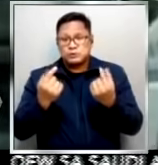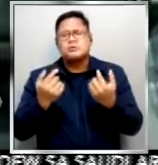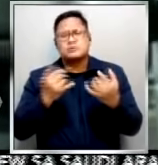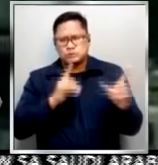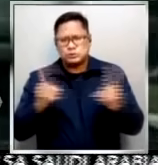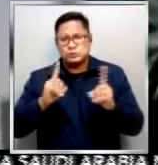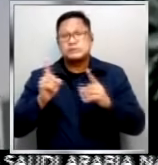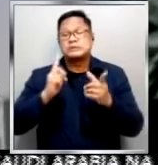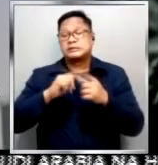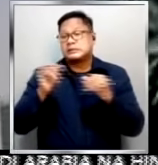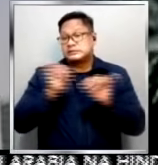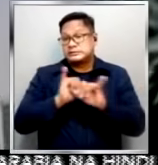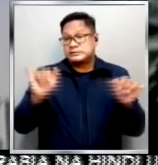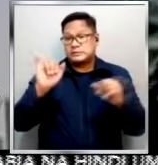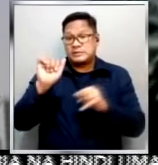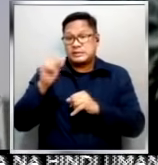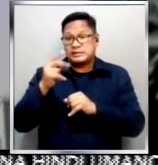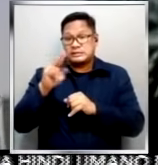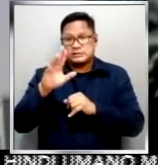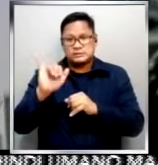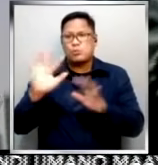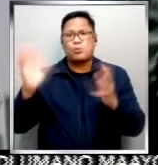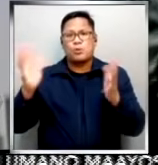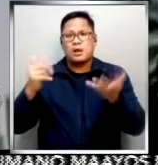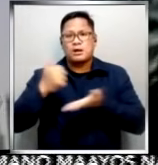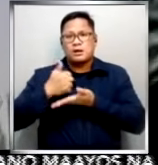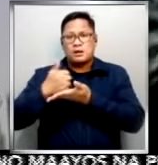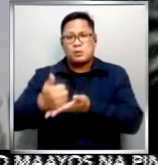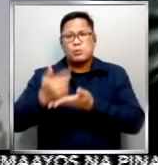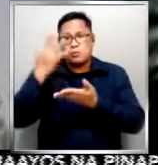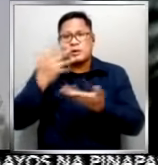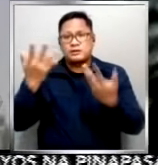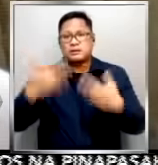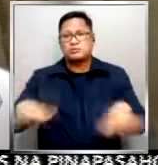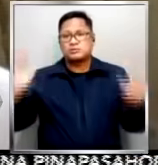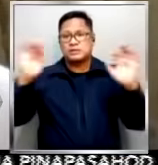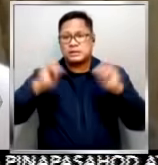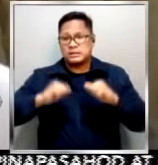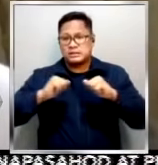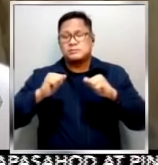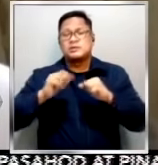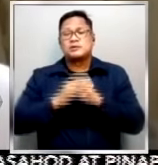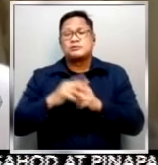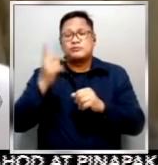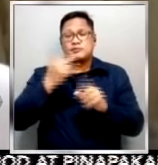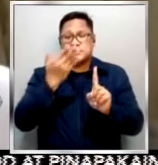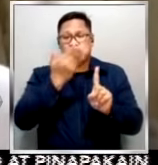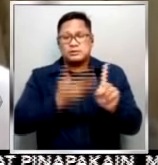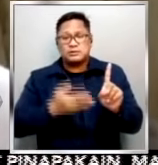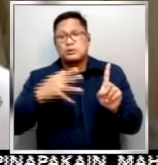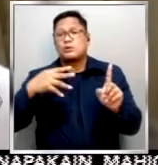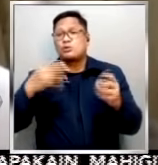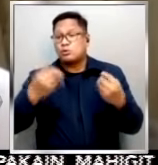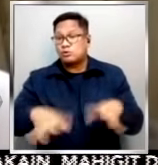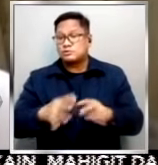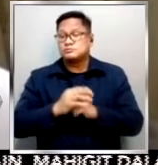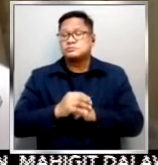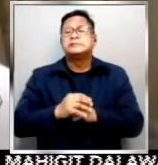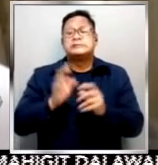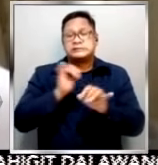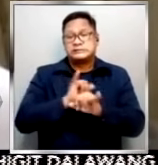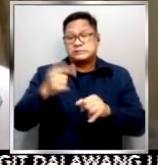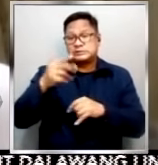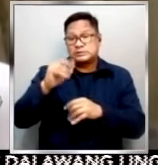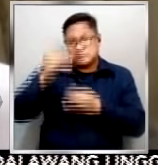rin daw tumulong dahil tapos na raw ang kontrata ng nawawalang Pinay worker. Ipinaabot na rin ng GMA News kay Philippine Overseas Labor